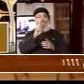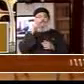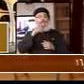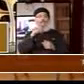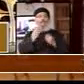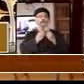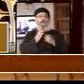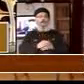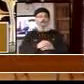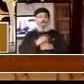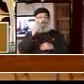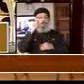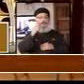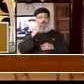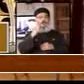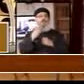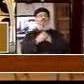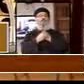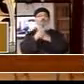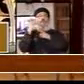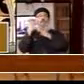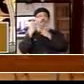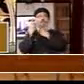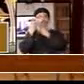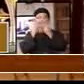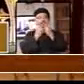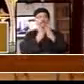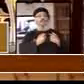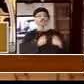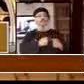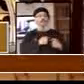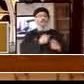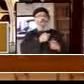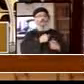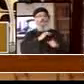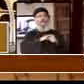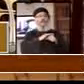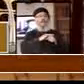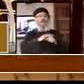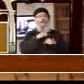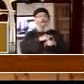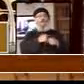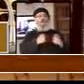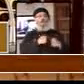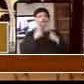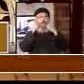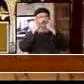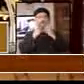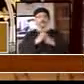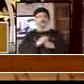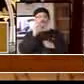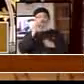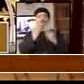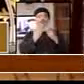النهاردة إنك تطلب من الله أن يعطيك قلب الشفقة وقلب الرحمة،